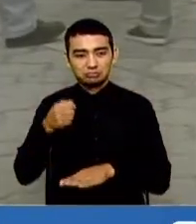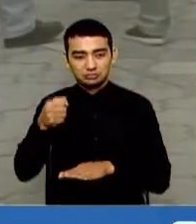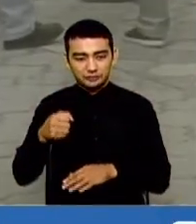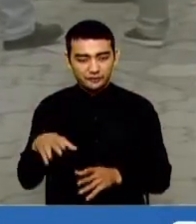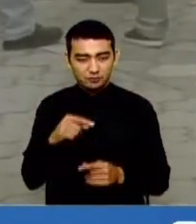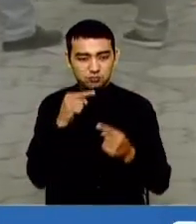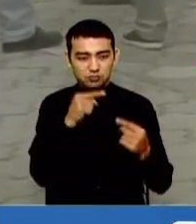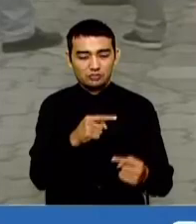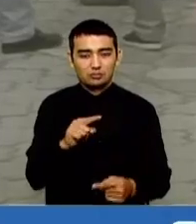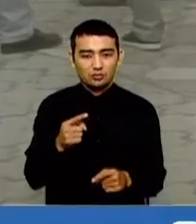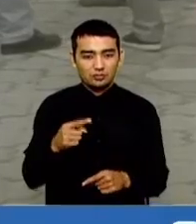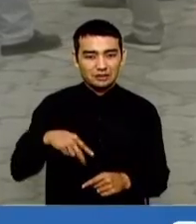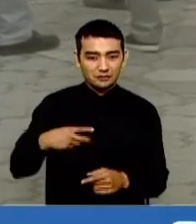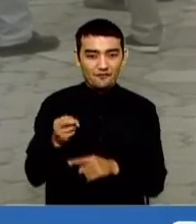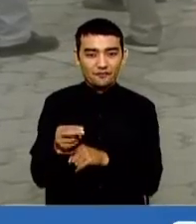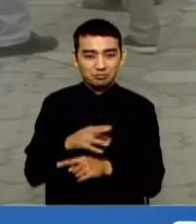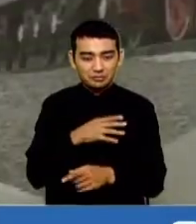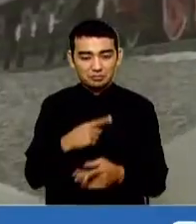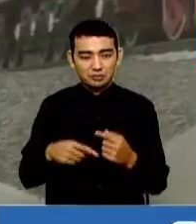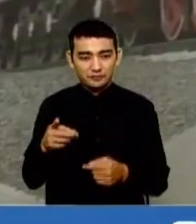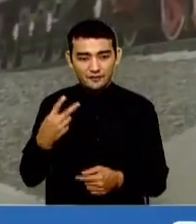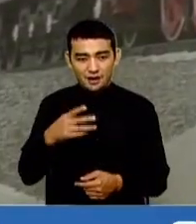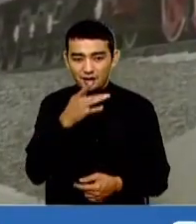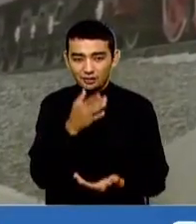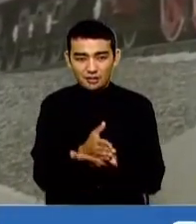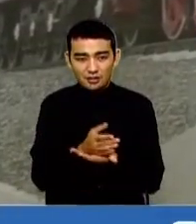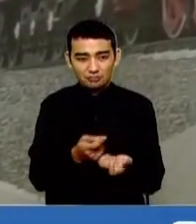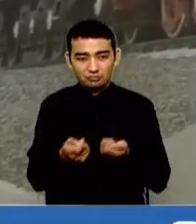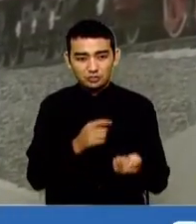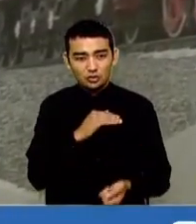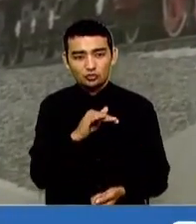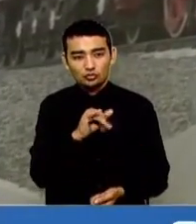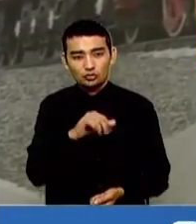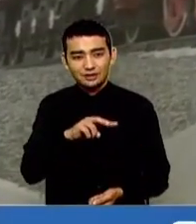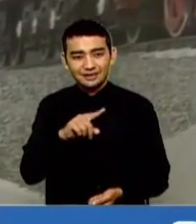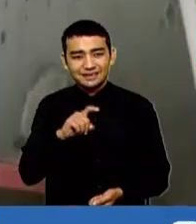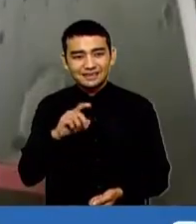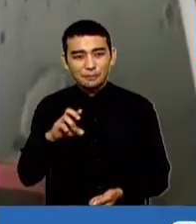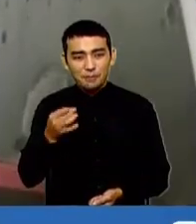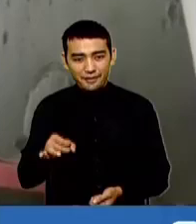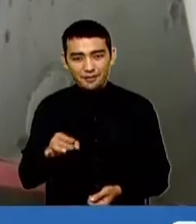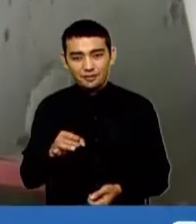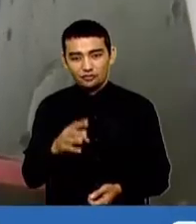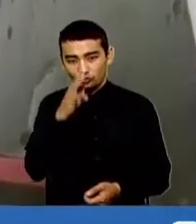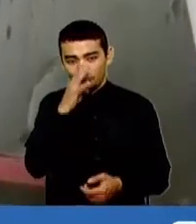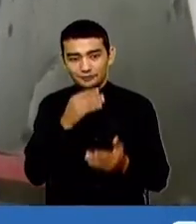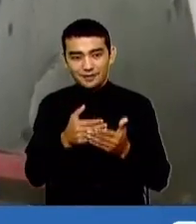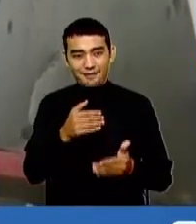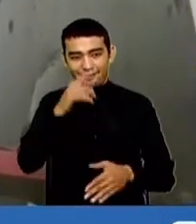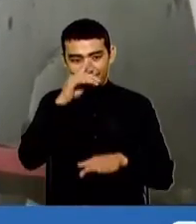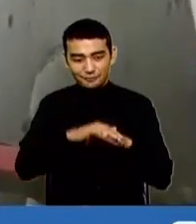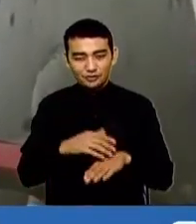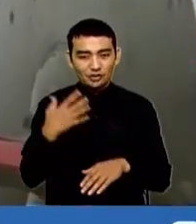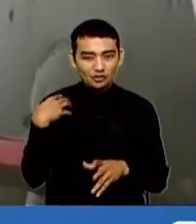кетейік, локомотив пайдалану депосын 20 жыл басқарып кеткен Жұлдызбай Мұсаев осыдан 4 ай бұрын әкімдікпен Қазақстан темір жолы